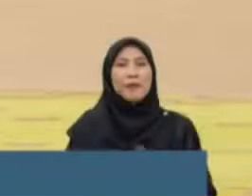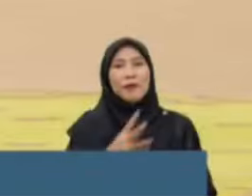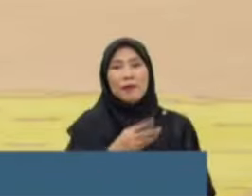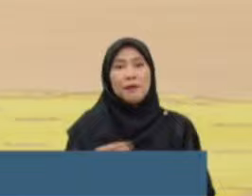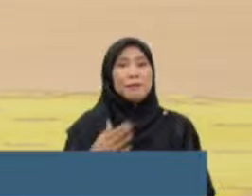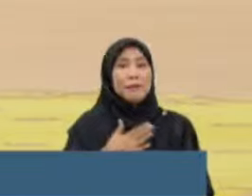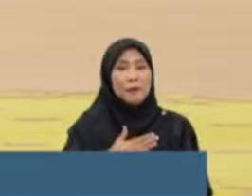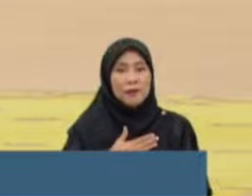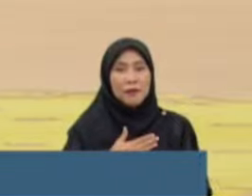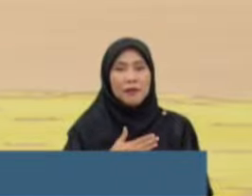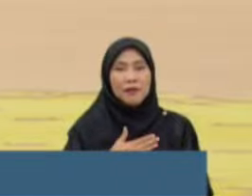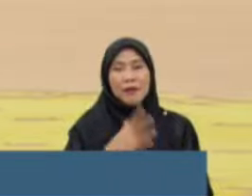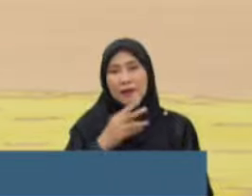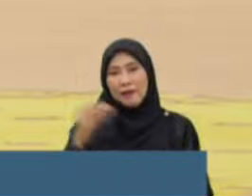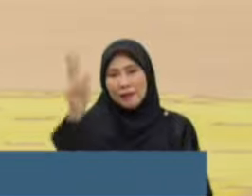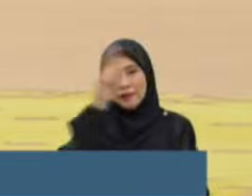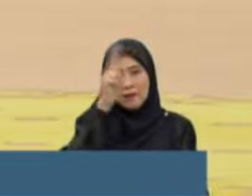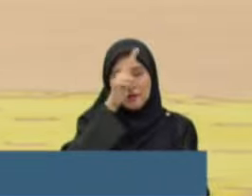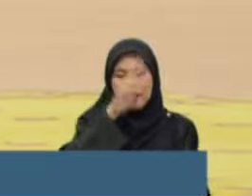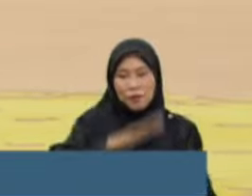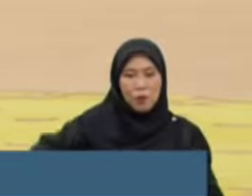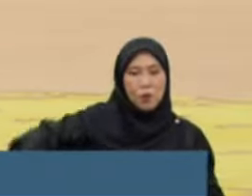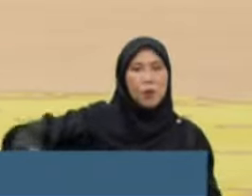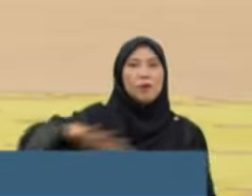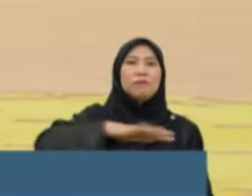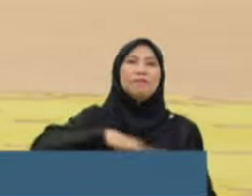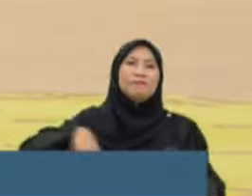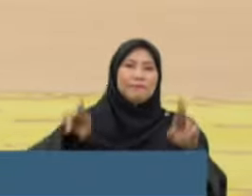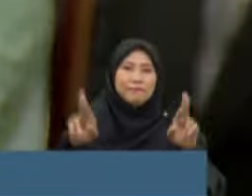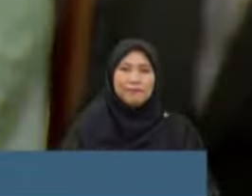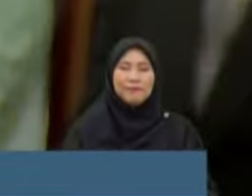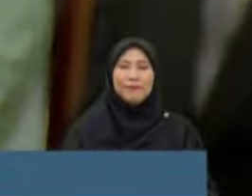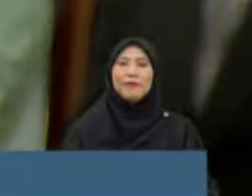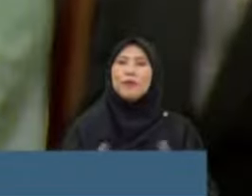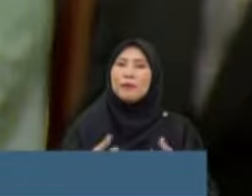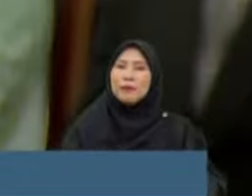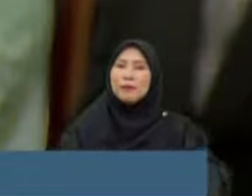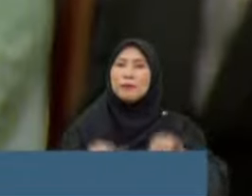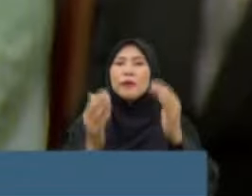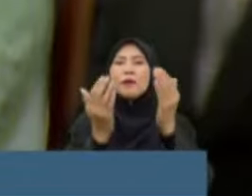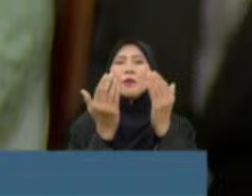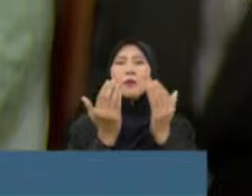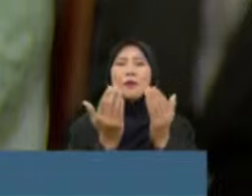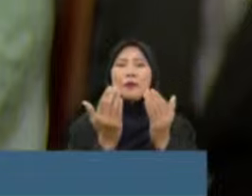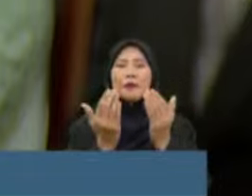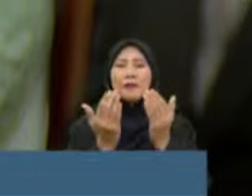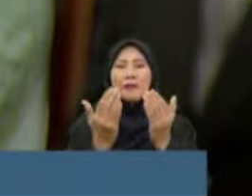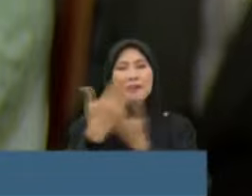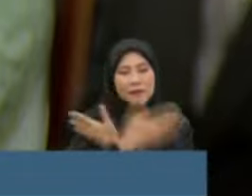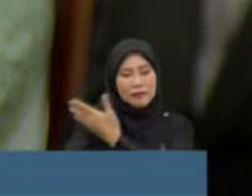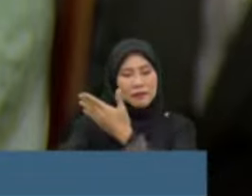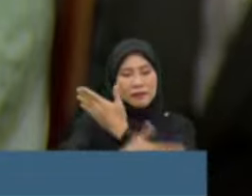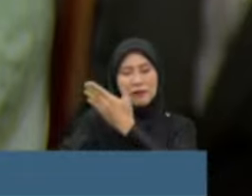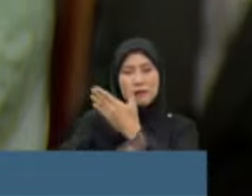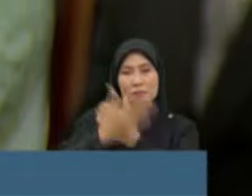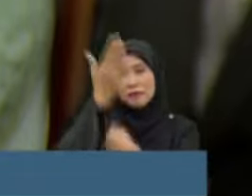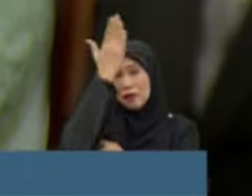ekonomi negara tidak bermakna sekiranya tidak dapat memanfaatkan rakyat. Negara di bawah naungan kepaduan